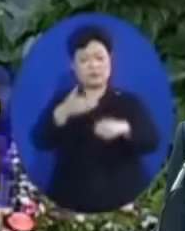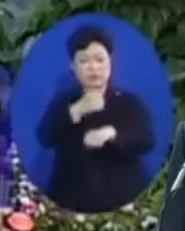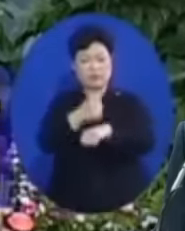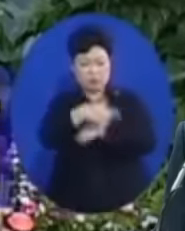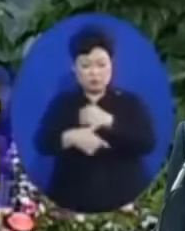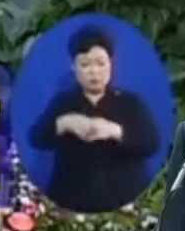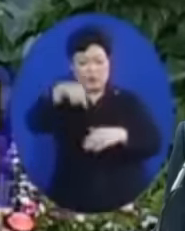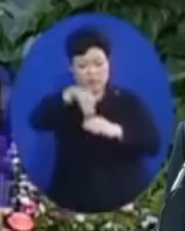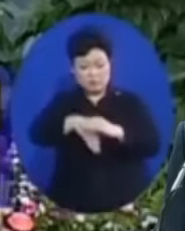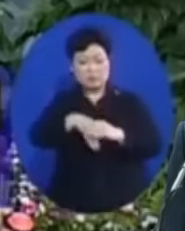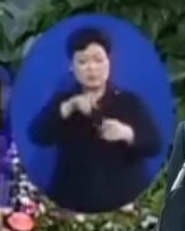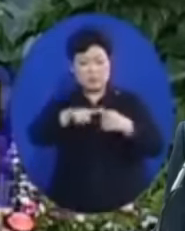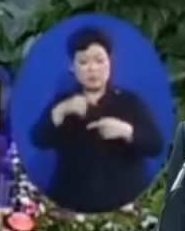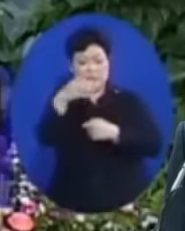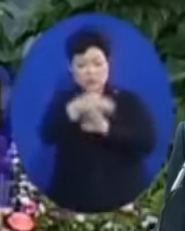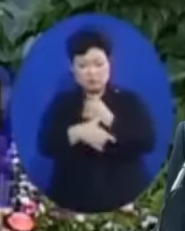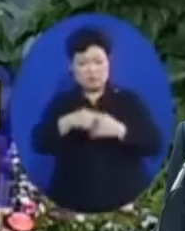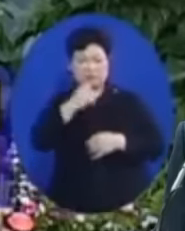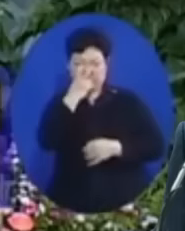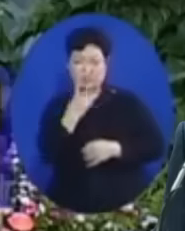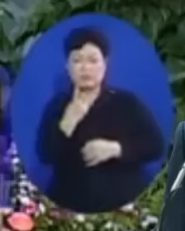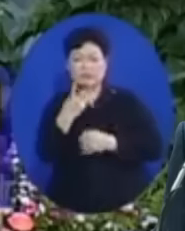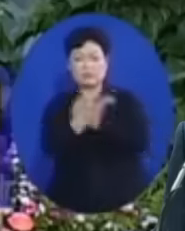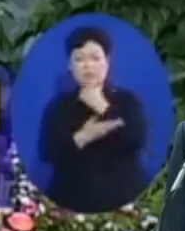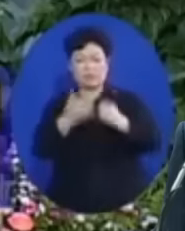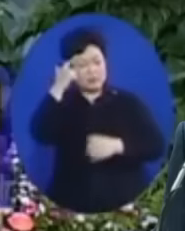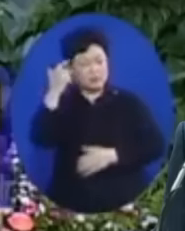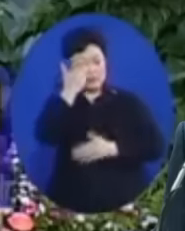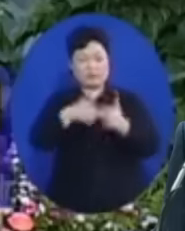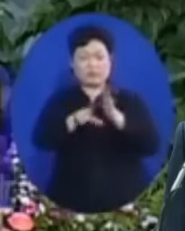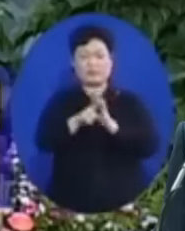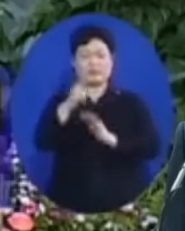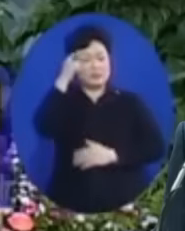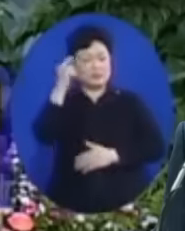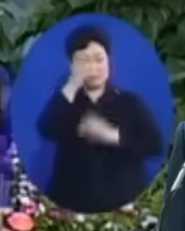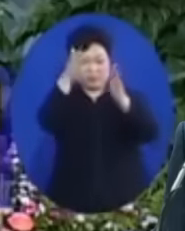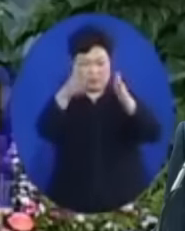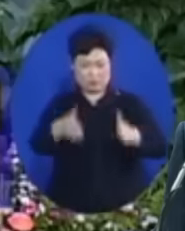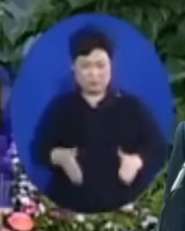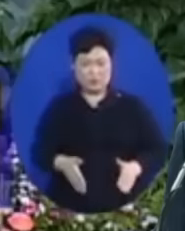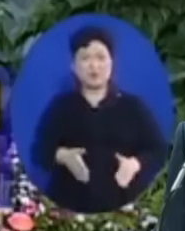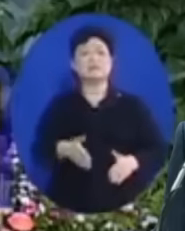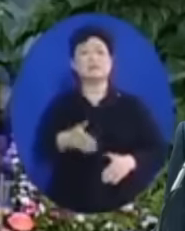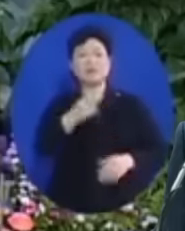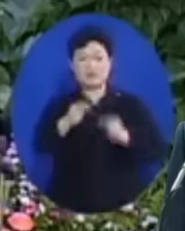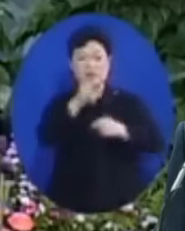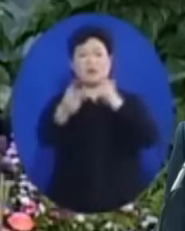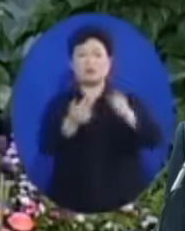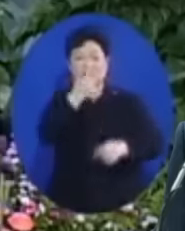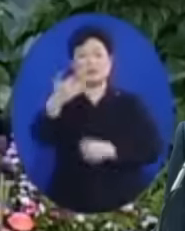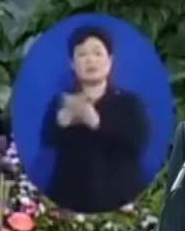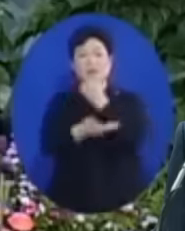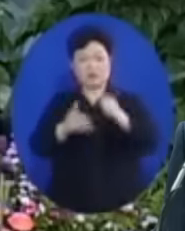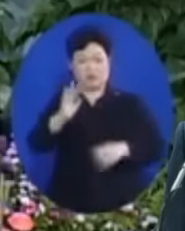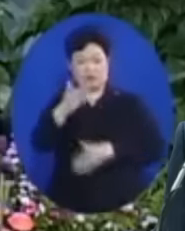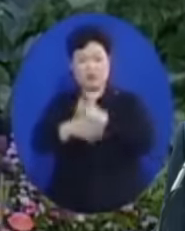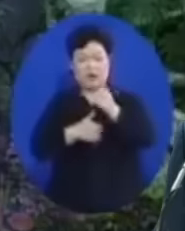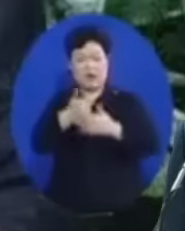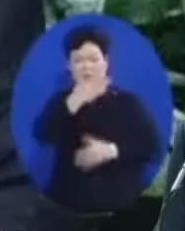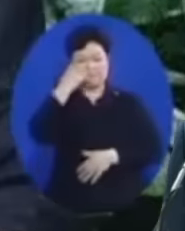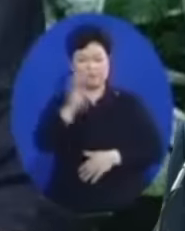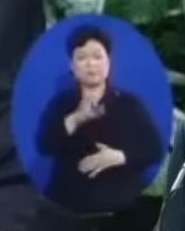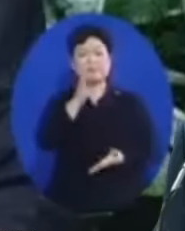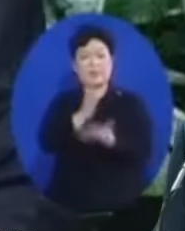육체를 위하여 심는 자는 육체로부터 썩어질 것을 거두고 성령을 위하여 심는 자는 성령으로부터 영생을 거두리라. 하나님 업신여기지